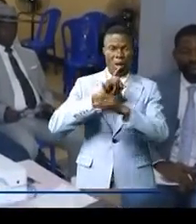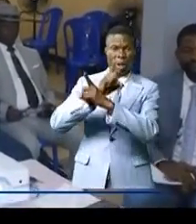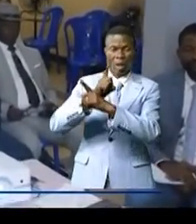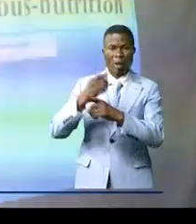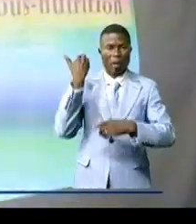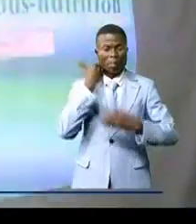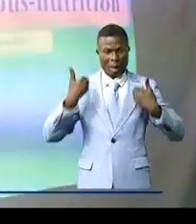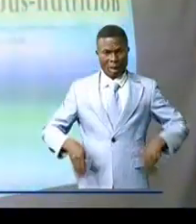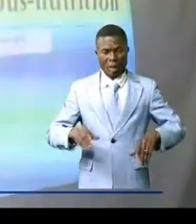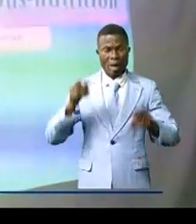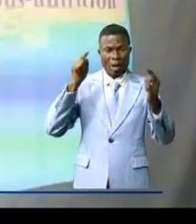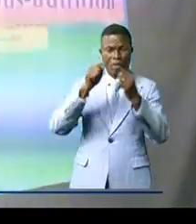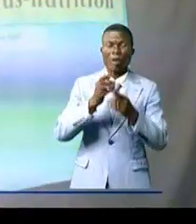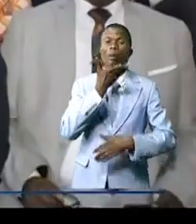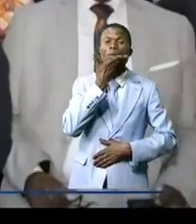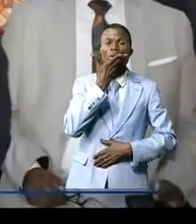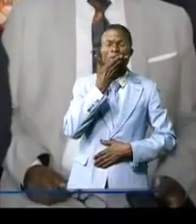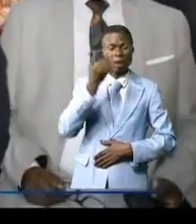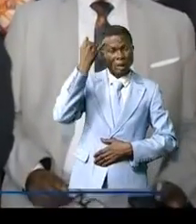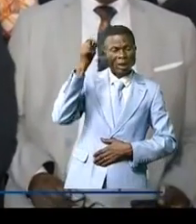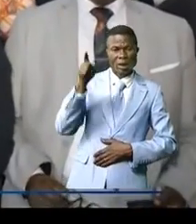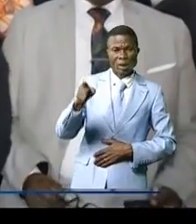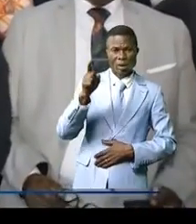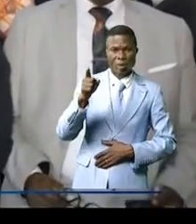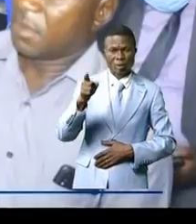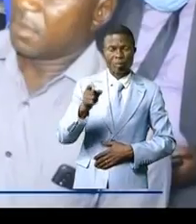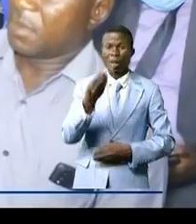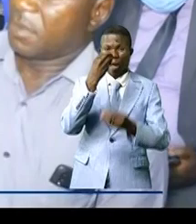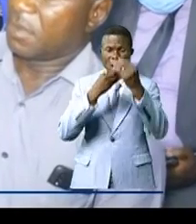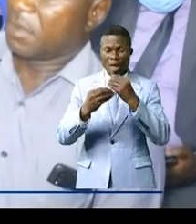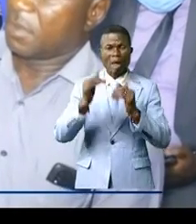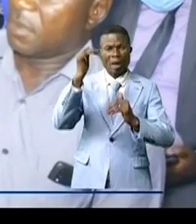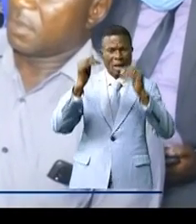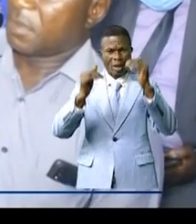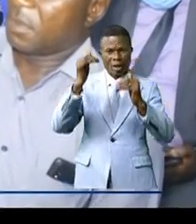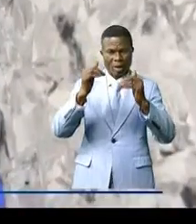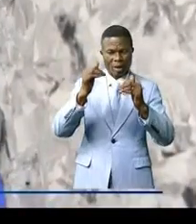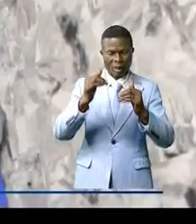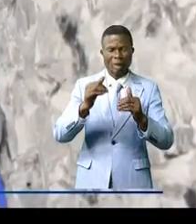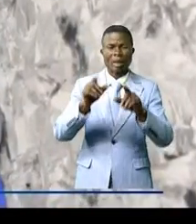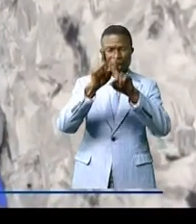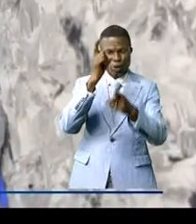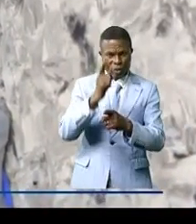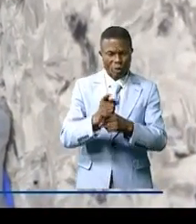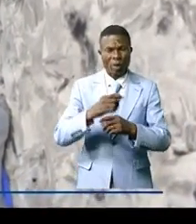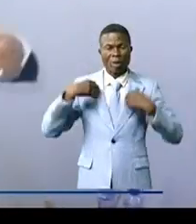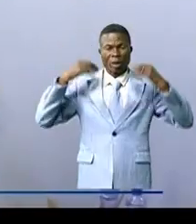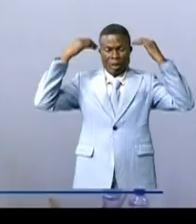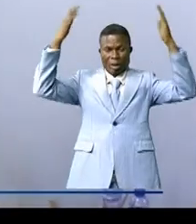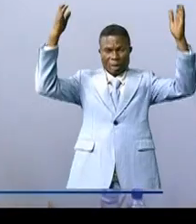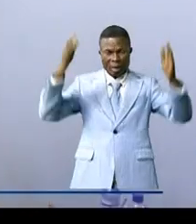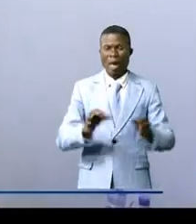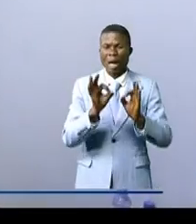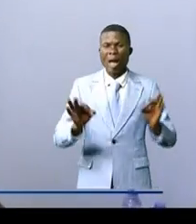diabète chez les adultes ». Selon Balo Akaloji, un repas équilibré, diversifié et les exercices physiques sont